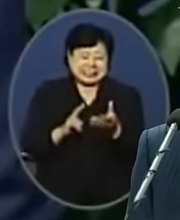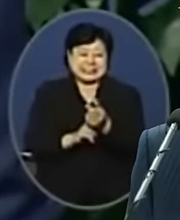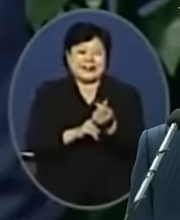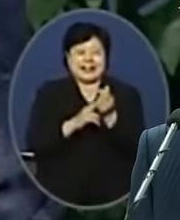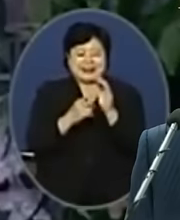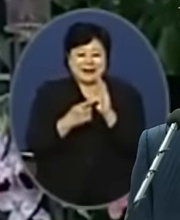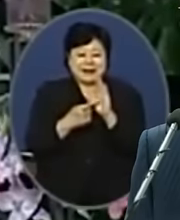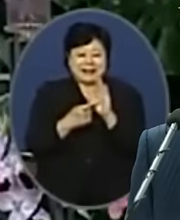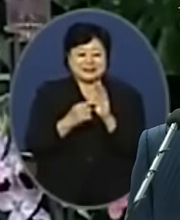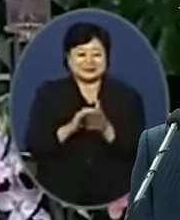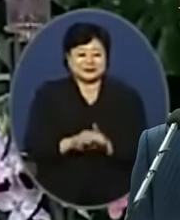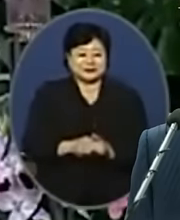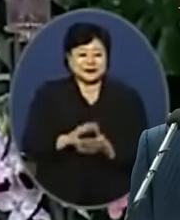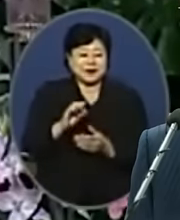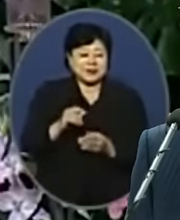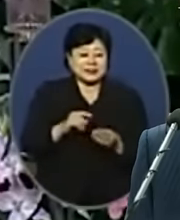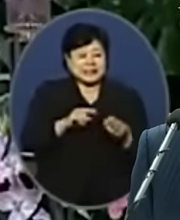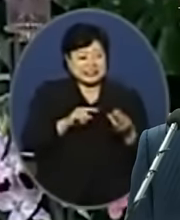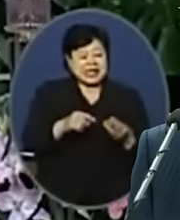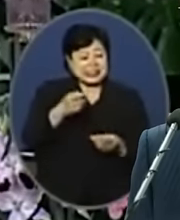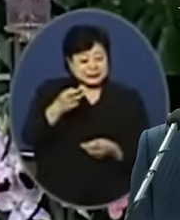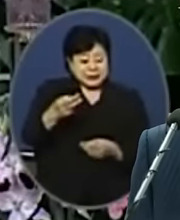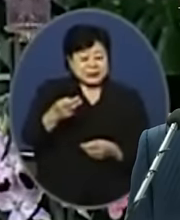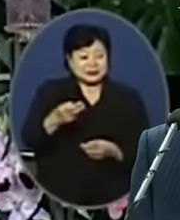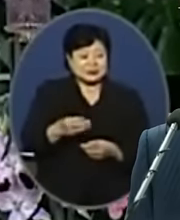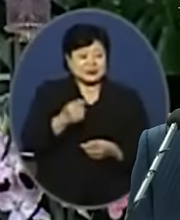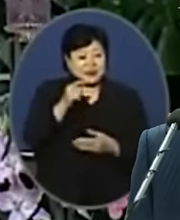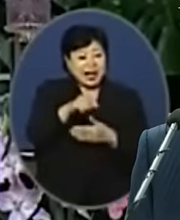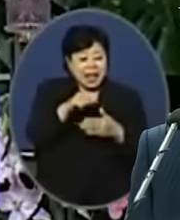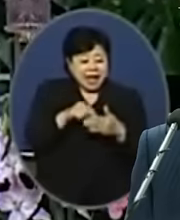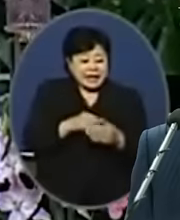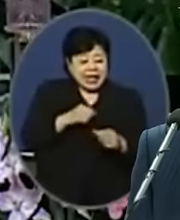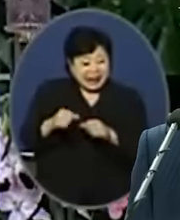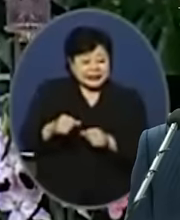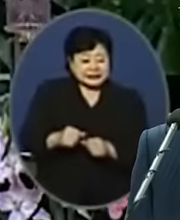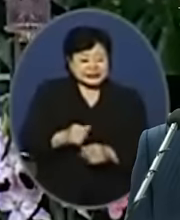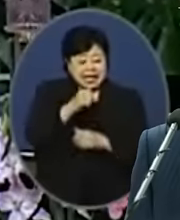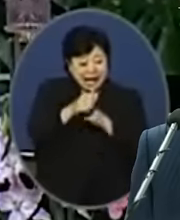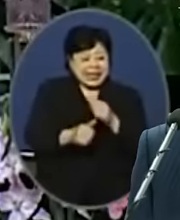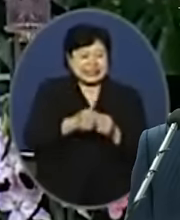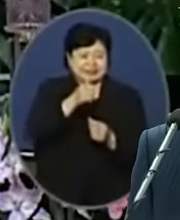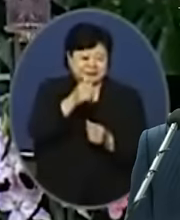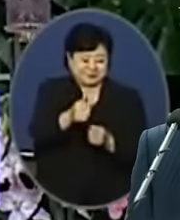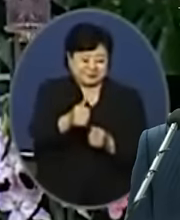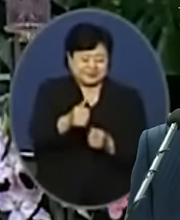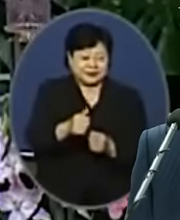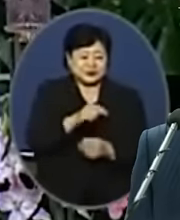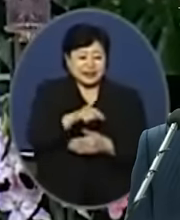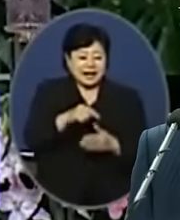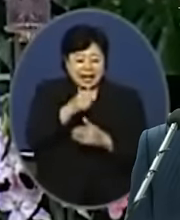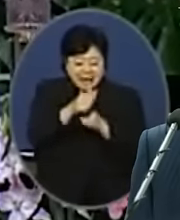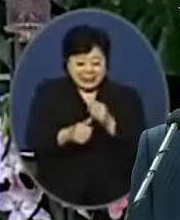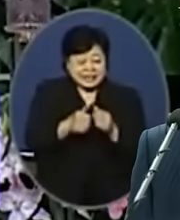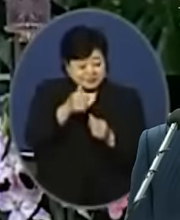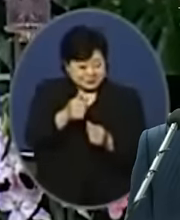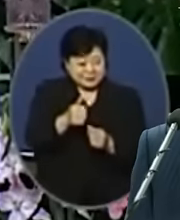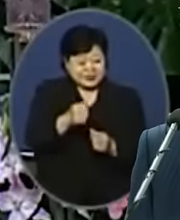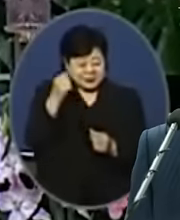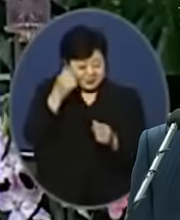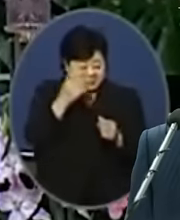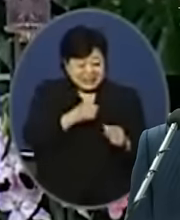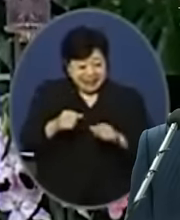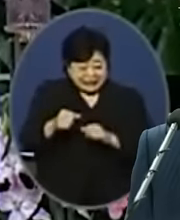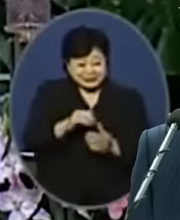일어나는 것입니다. 빌립보서 2장 13절에 보면 너희 안에서 행하시는 이는 하나님이시니, 우리 안에 하나님